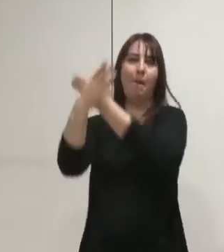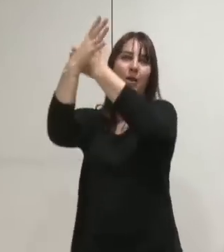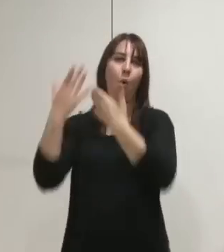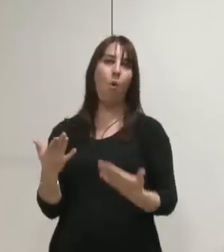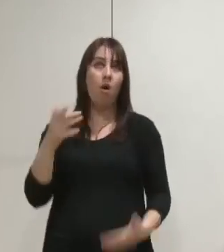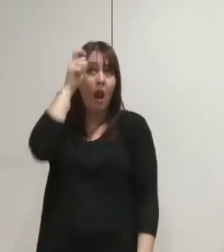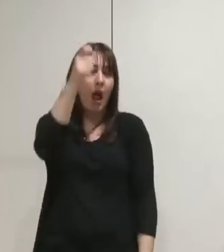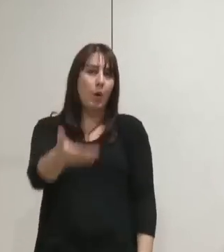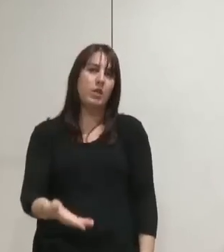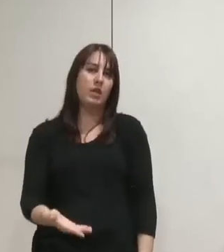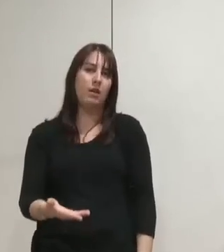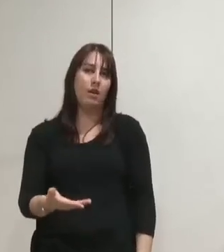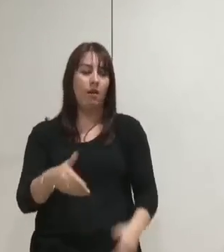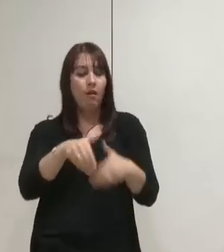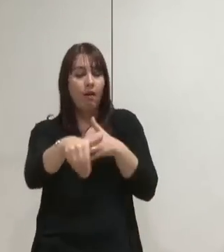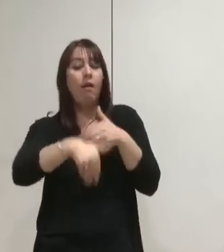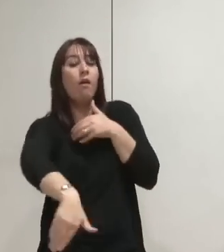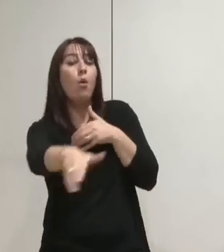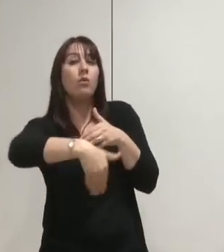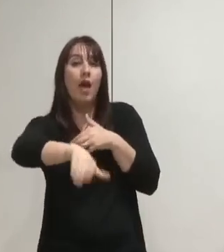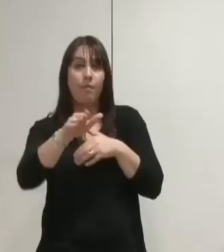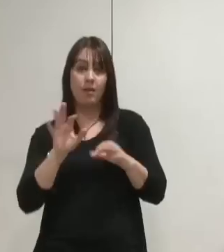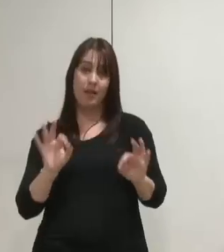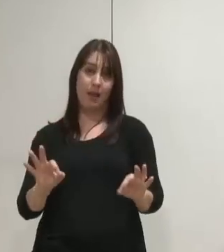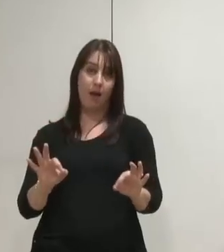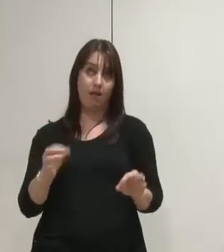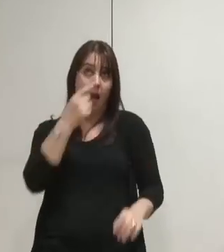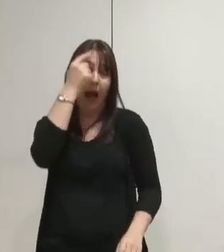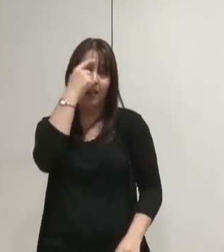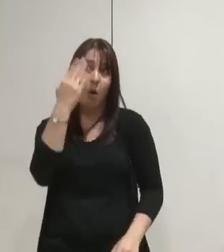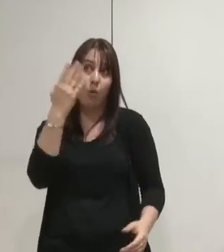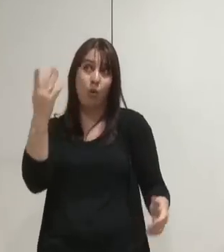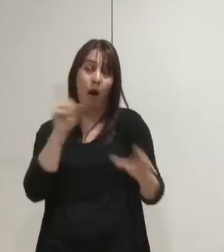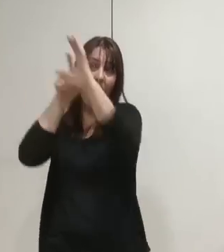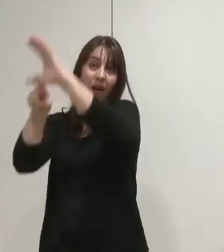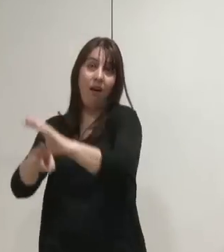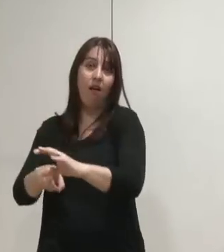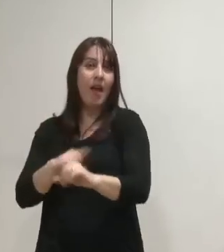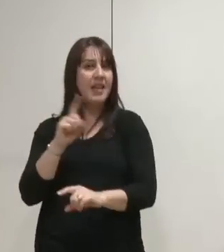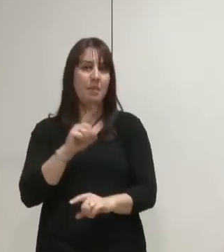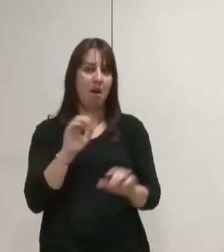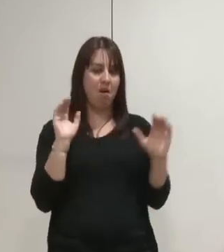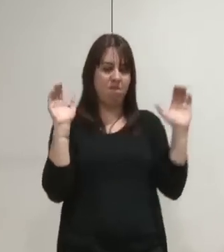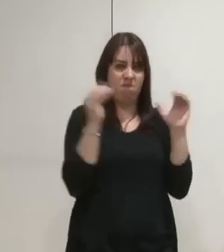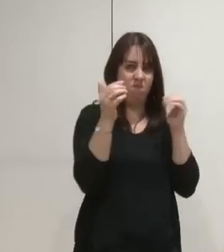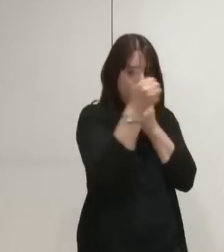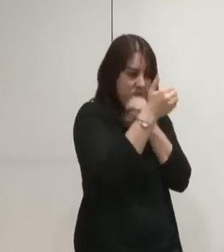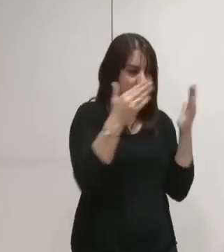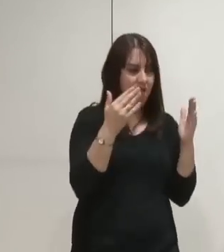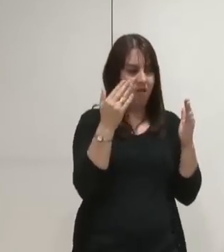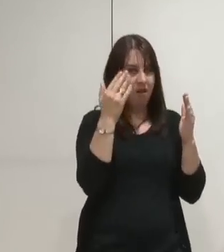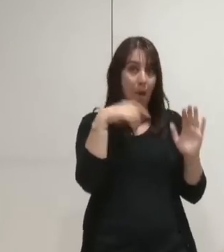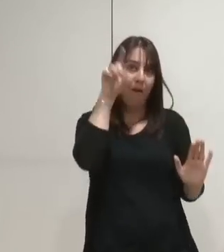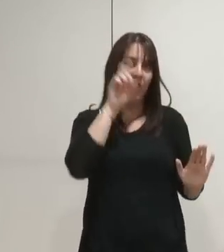l'éclairage sur le moyen terme et le long terme c'était ça l'intelligence et c'était pas de vous enfermer dans une petite